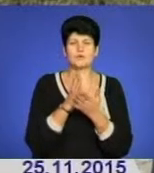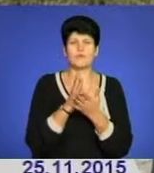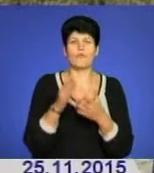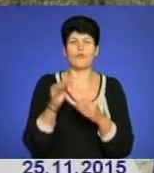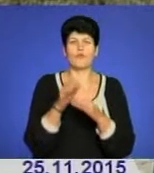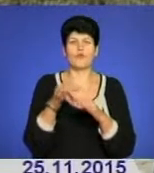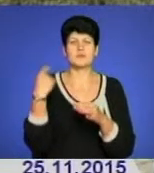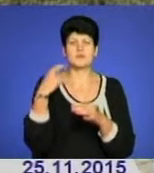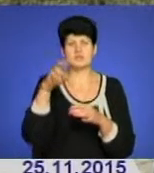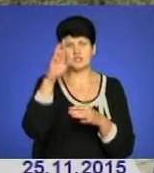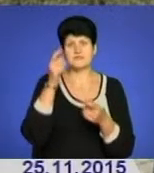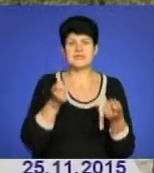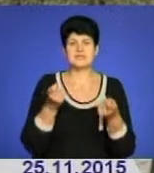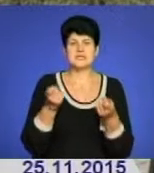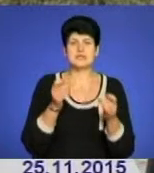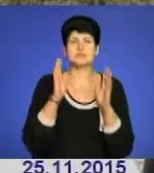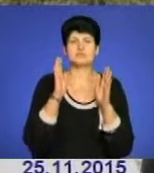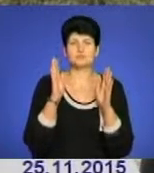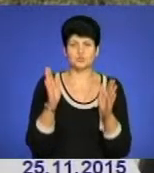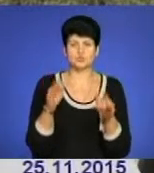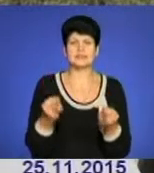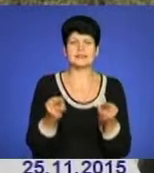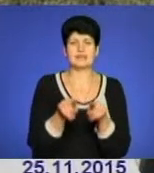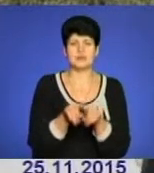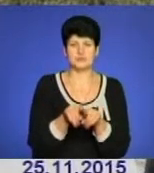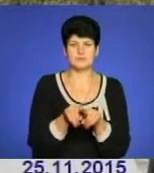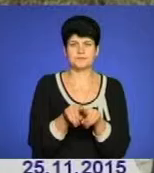адміністрації буде також